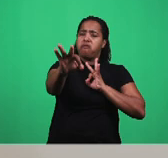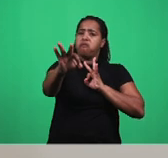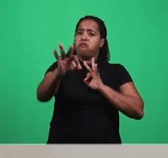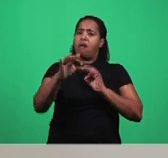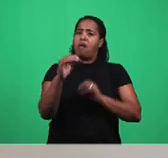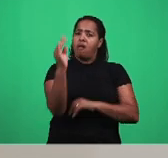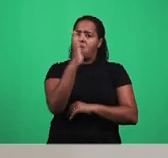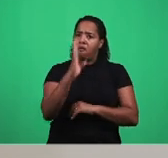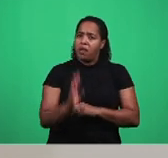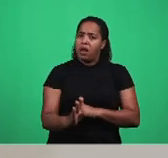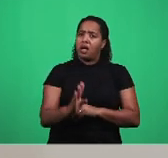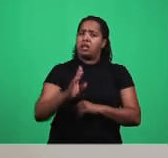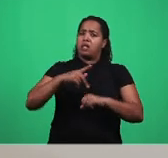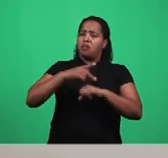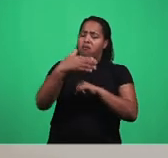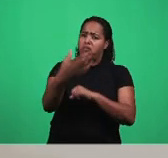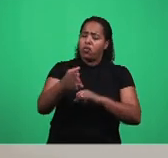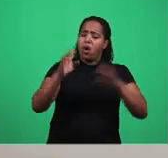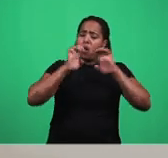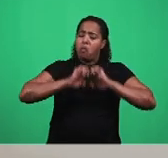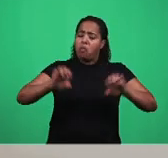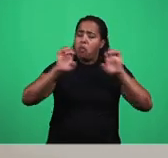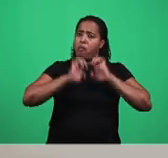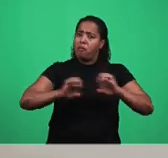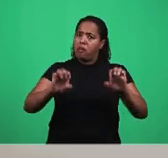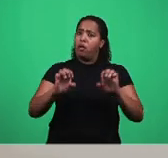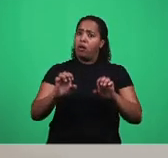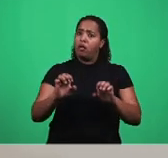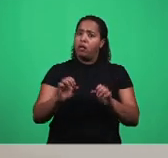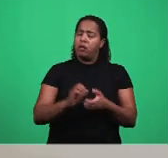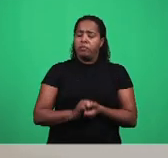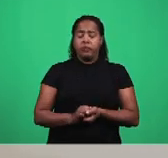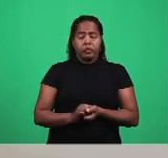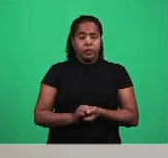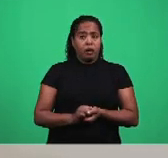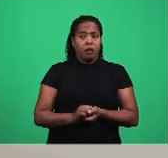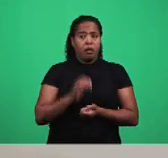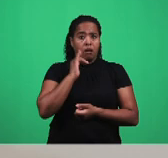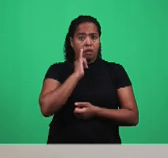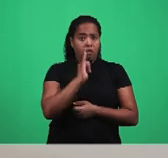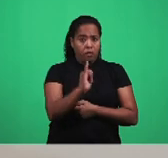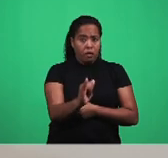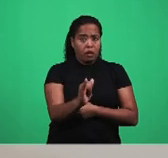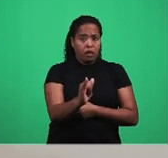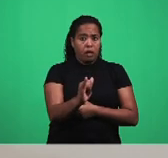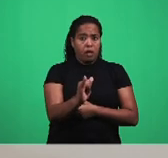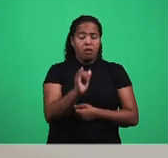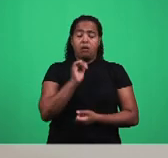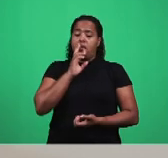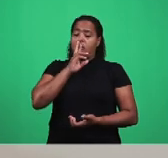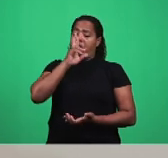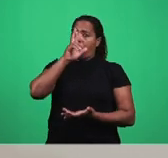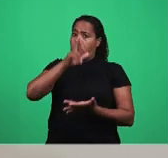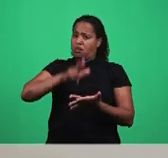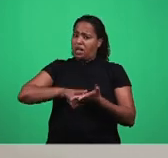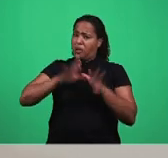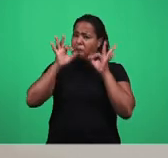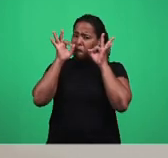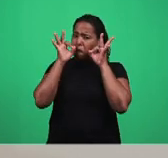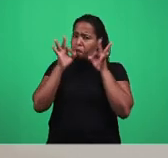à l'étranger, où qu'il soit. Et je veux dire une chose, nous avons des résultats extraordinaires de ceux qui